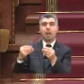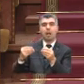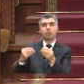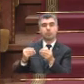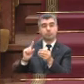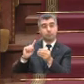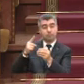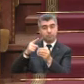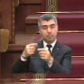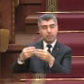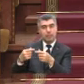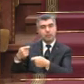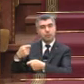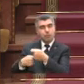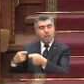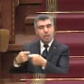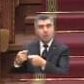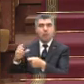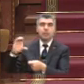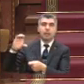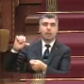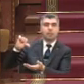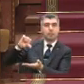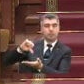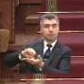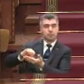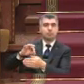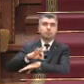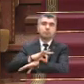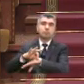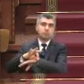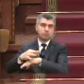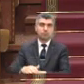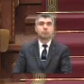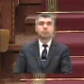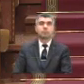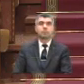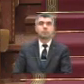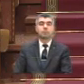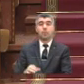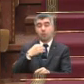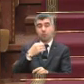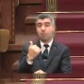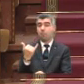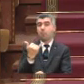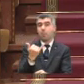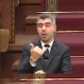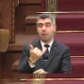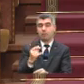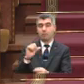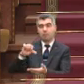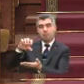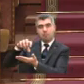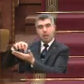للمحكمه التجاريه ولا يجيوا للدار البيضاء بالنسبه للمحكمه الاداريه. تنطلبوا منكم السيد الوزير اعطاء الاولويه لهذه المناطق